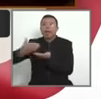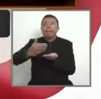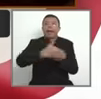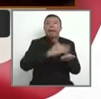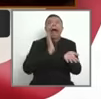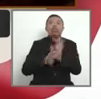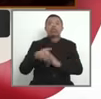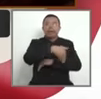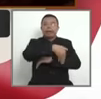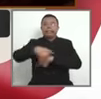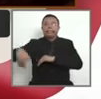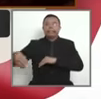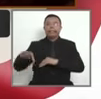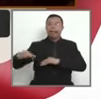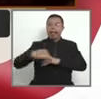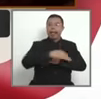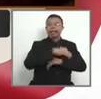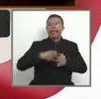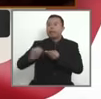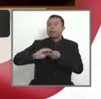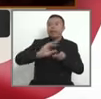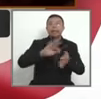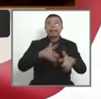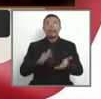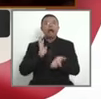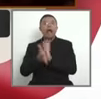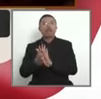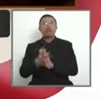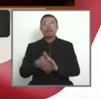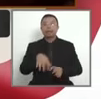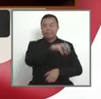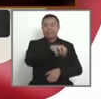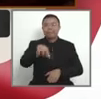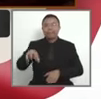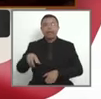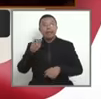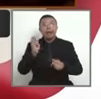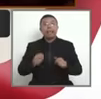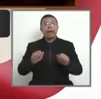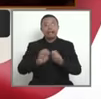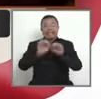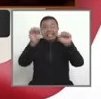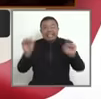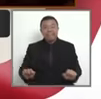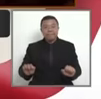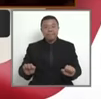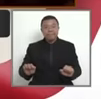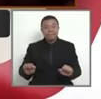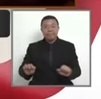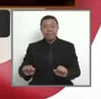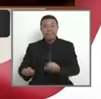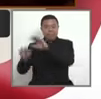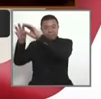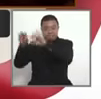Bansos walaupun secara simbolis sekarang Jawa Barat daerah operasinya kemudian ada kader-kader partai tertentu